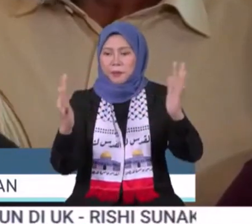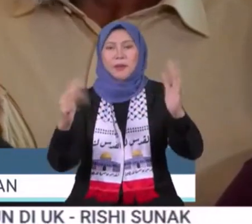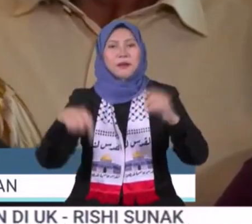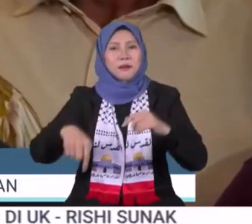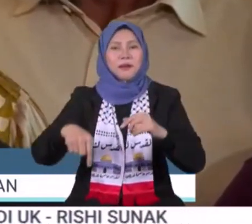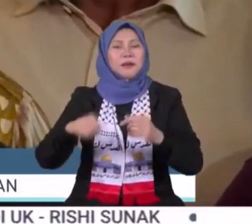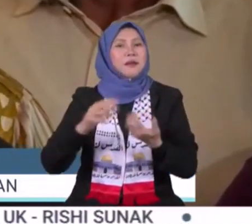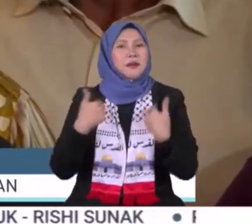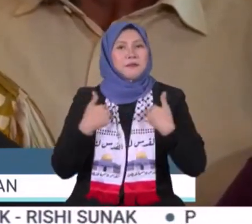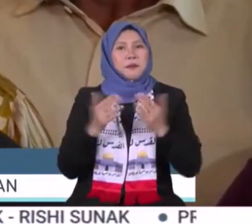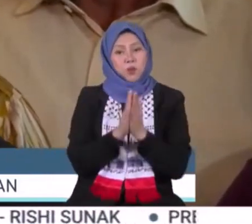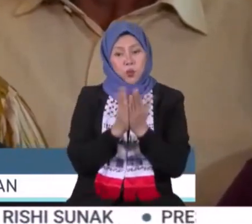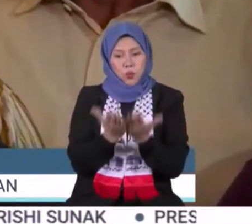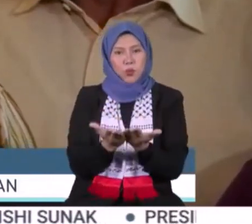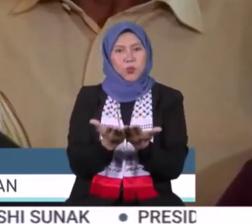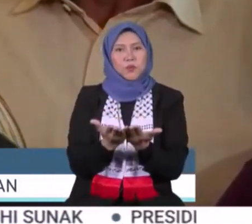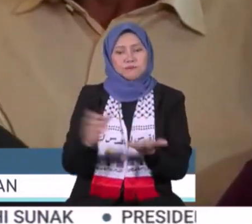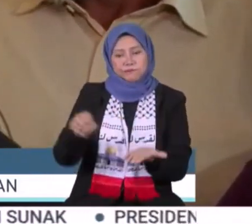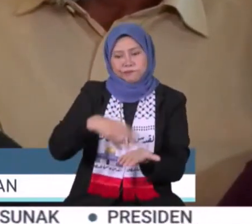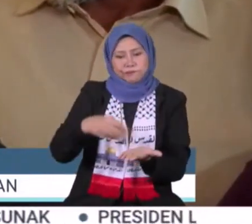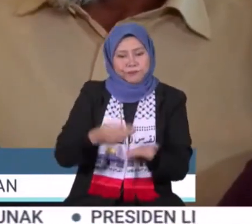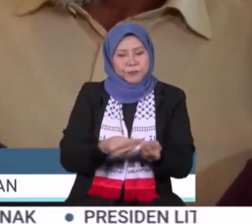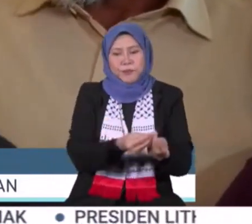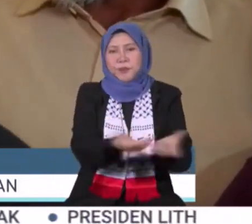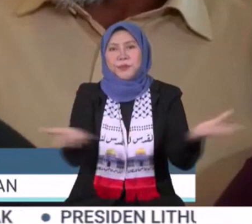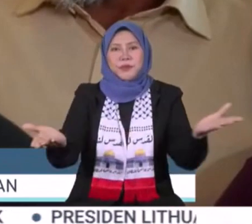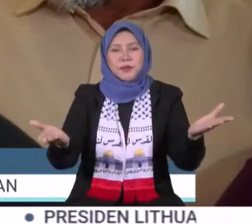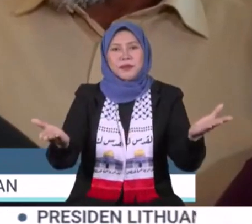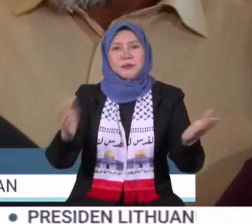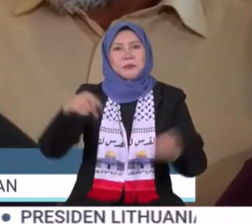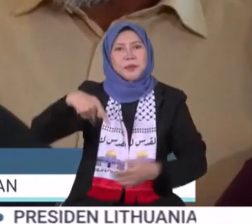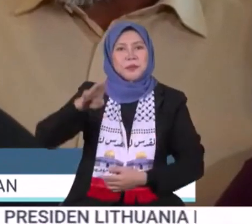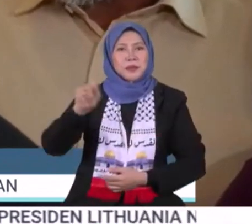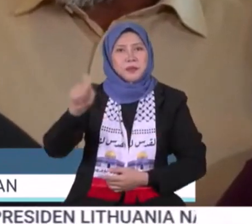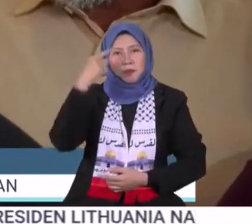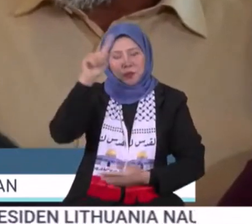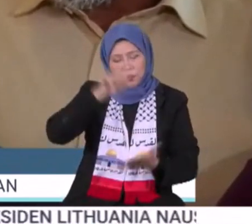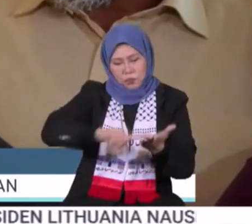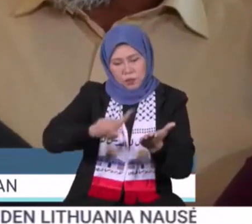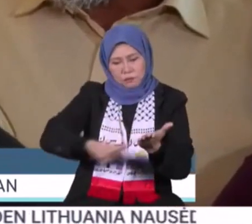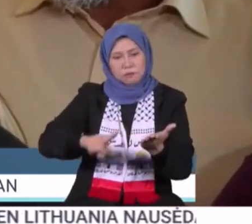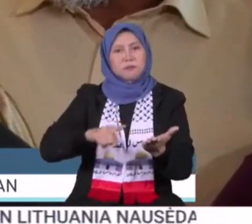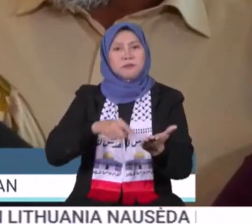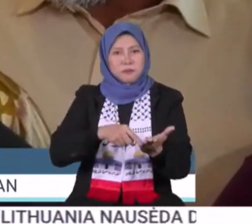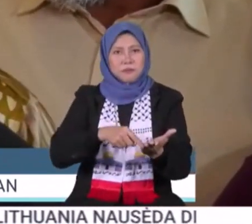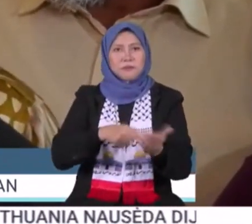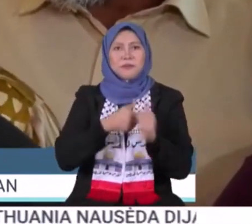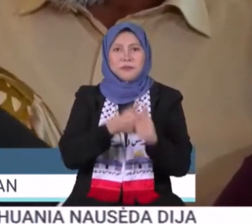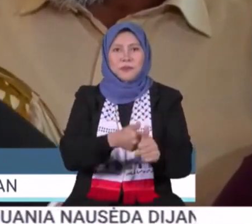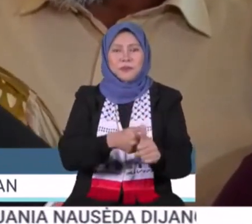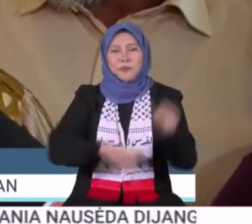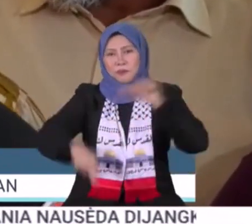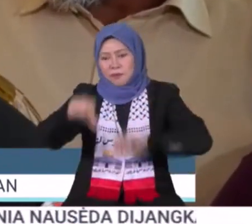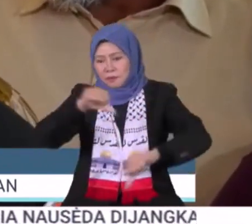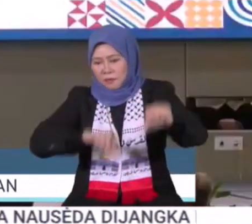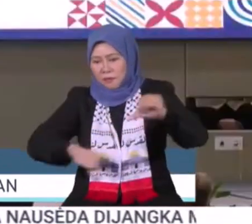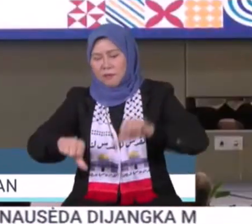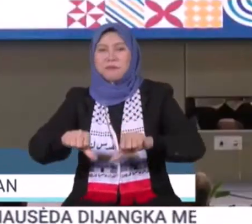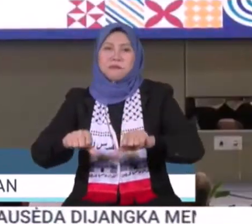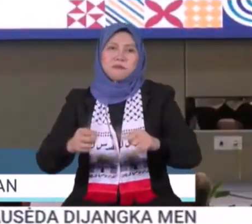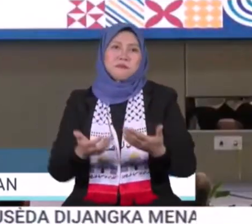bbt satu salinan buku Tu supaya dijadikan bahan rujukan berdasarkan kepada sainstific